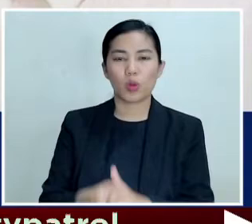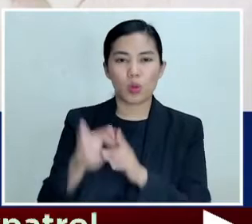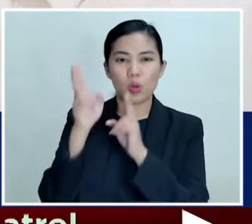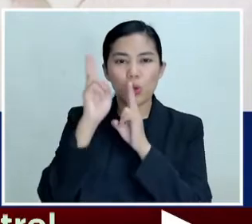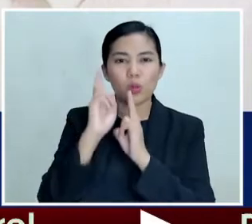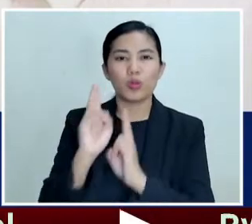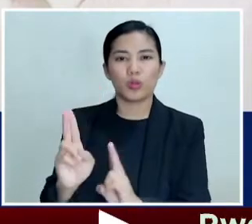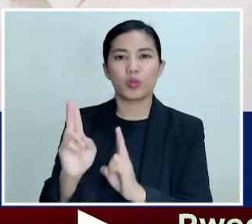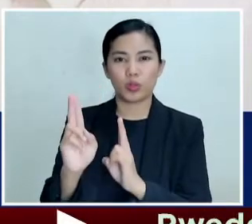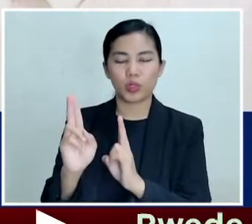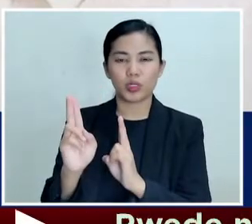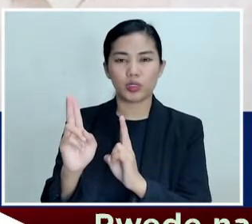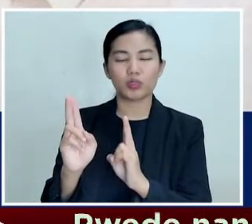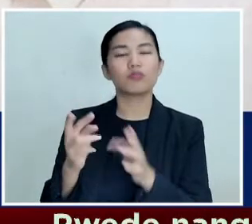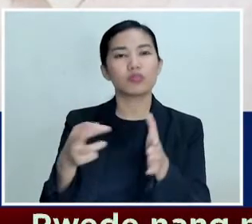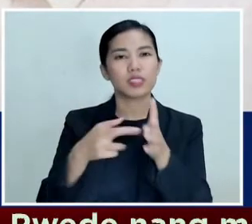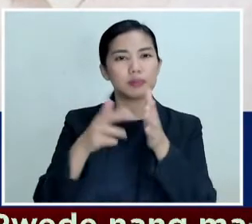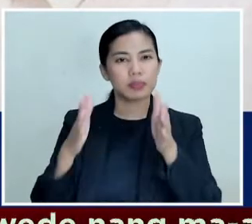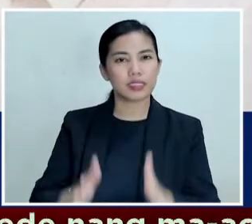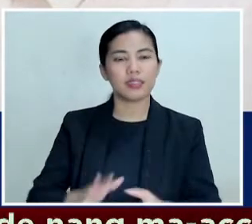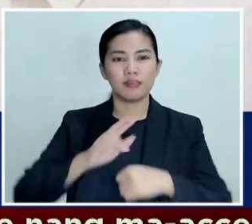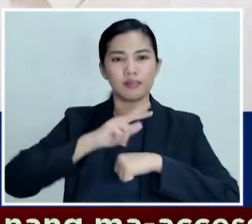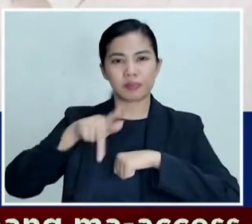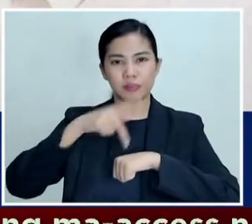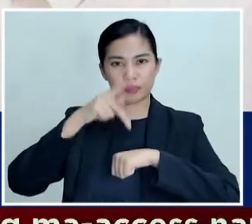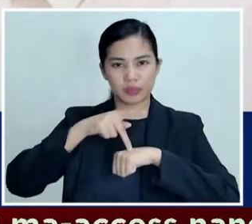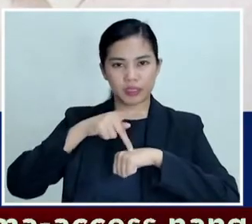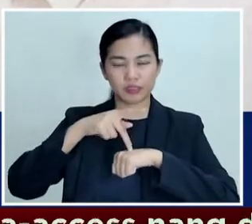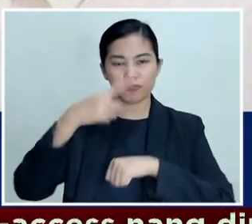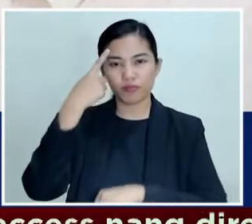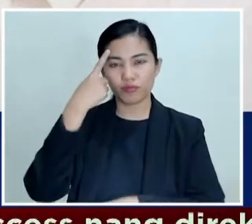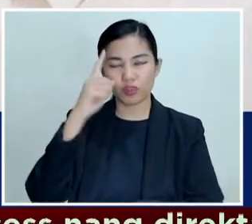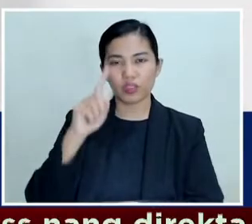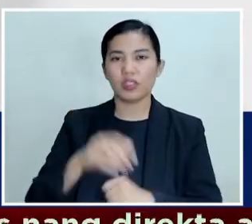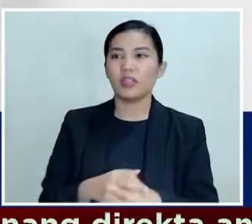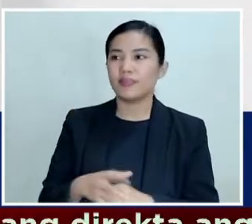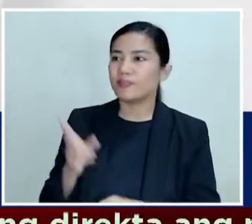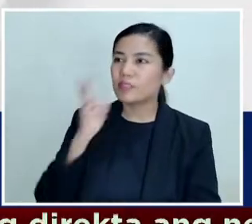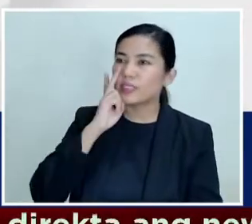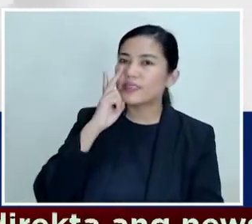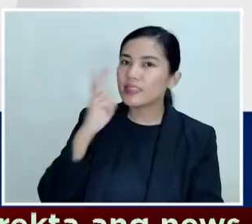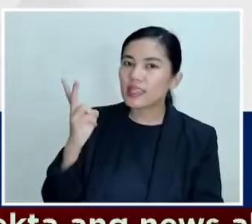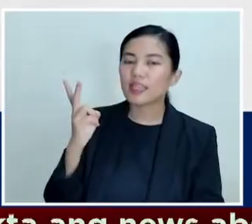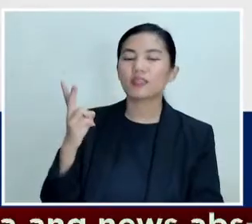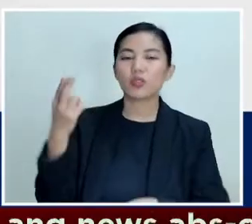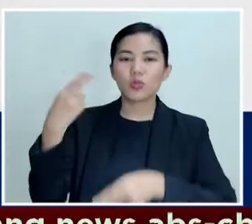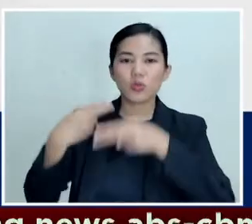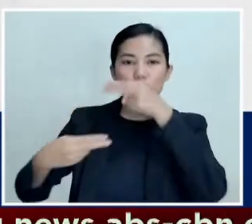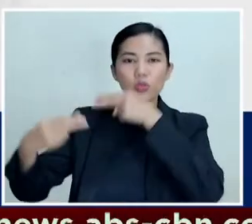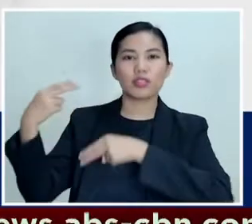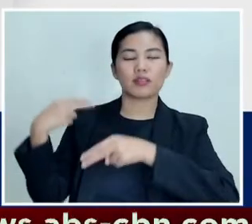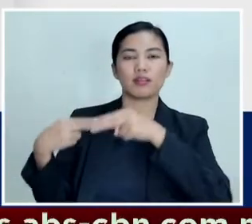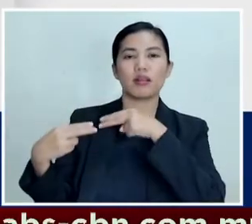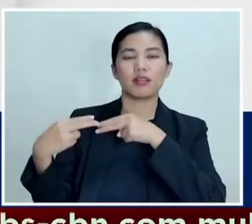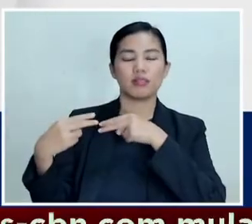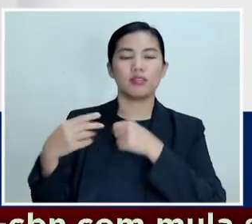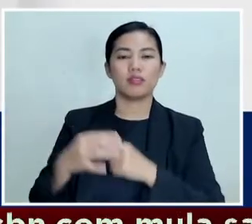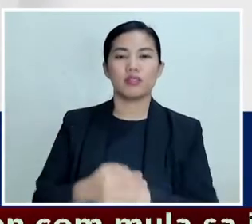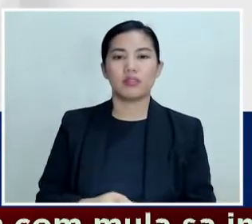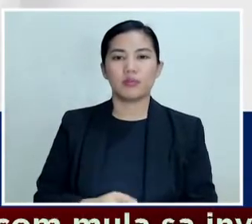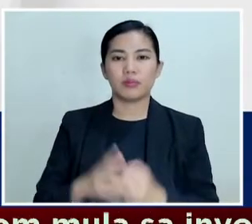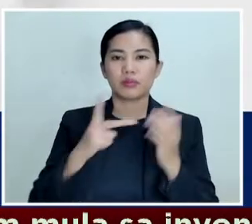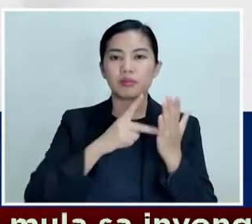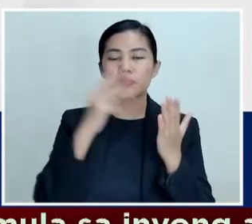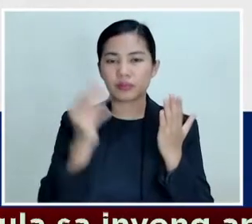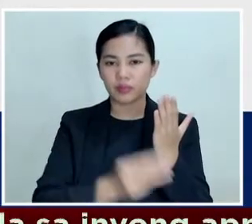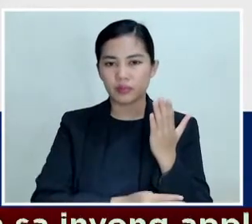maging kinatawan ng Pilipinas para saksihan ang makasaysayang seremonya. Sa isang post, sinabi naman